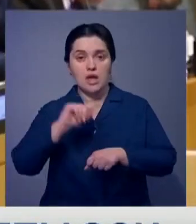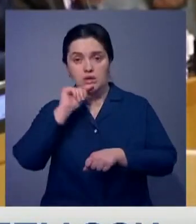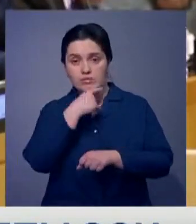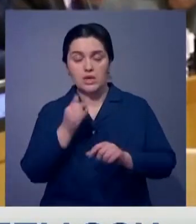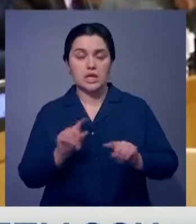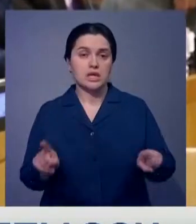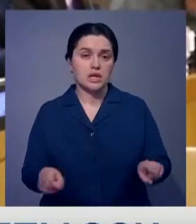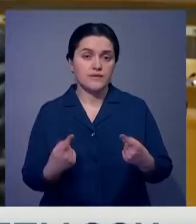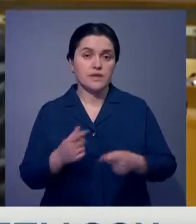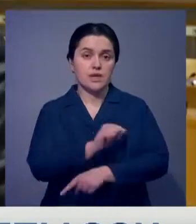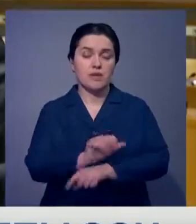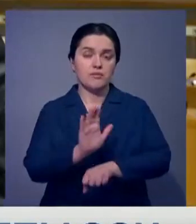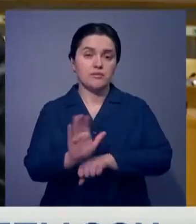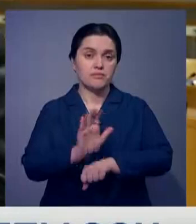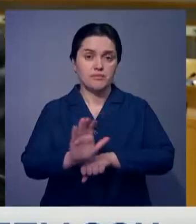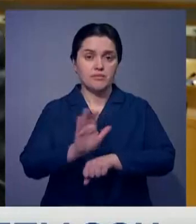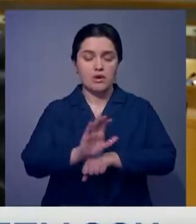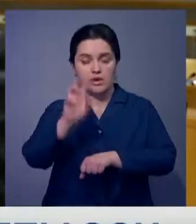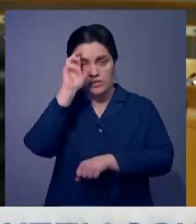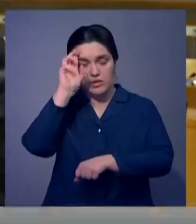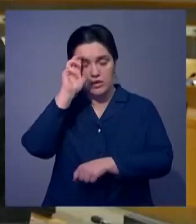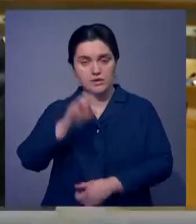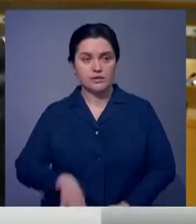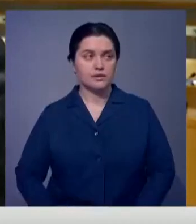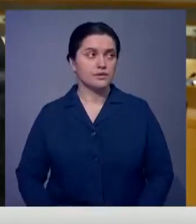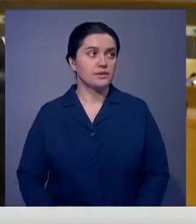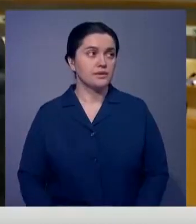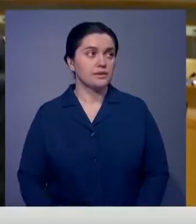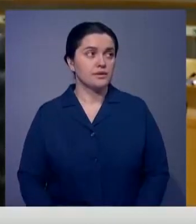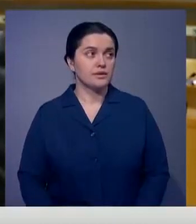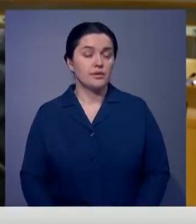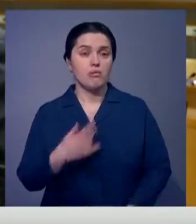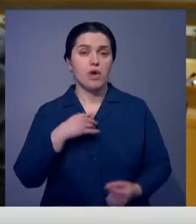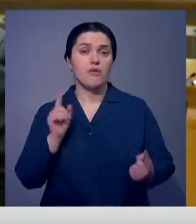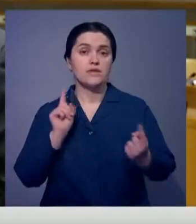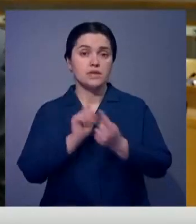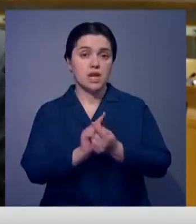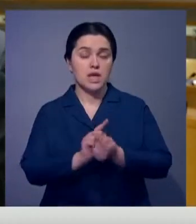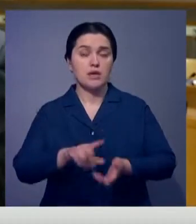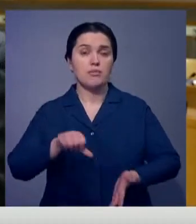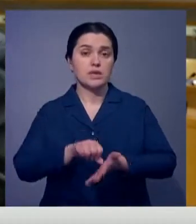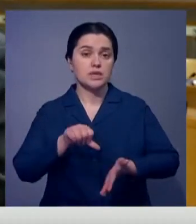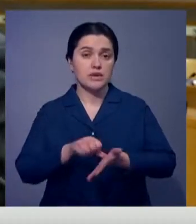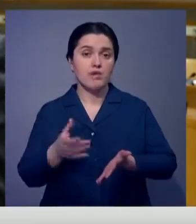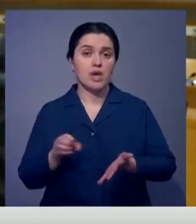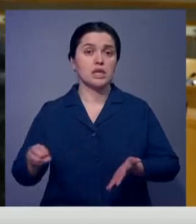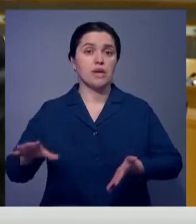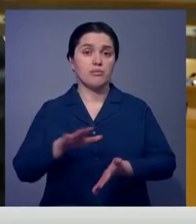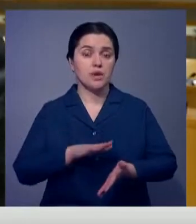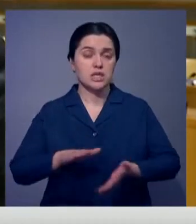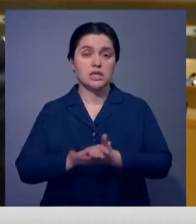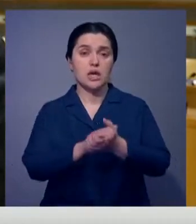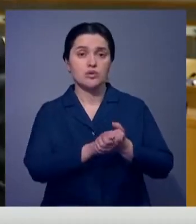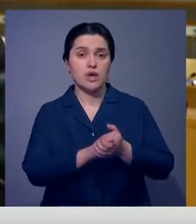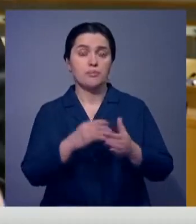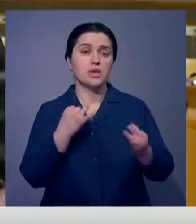экспортных возможностей стран. Мы встретились с представителями Европейского Союза, побывали в Вашингтоне, поговорили с Мировым